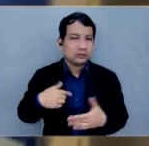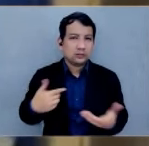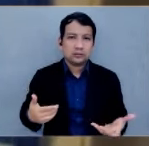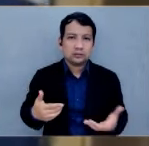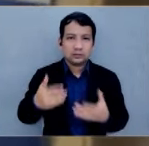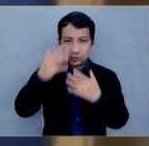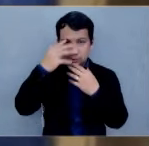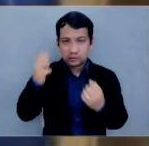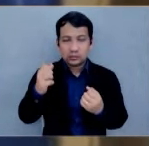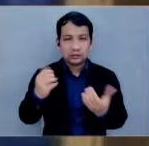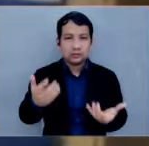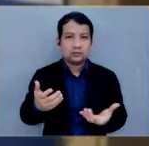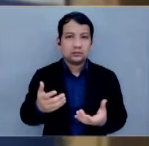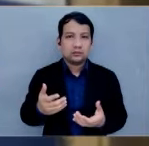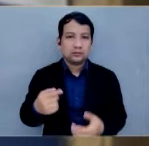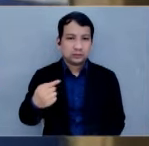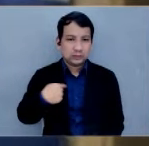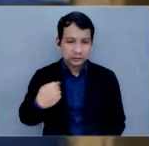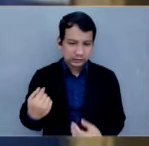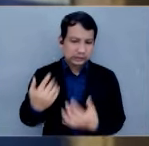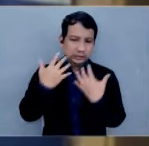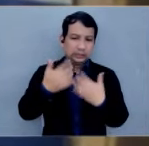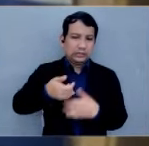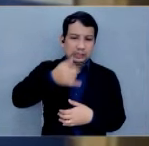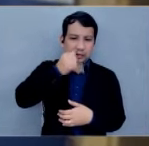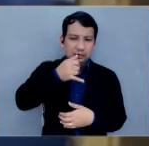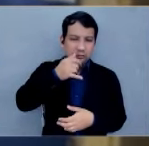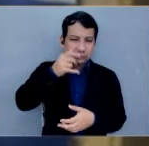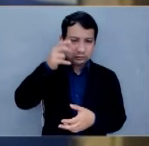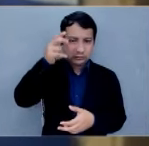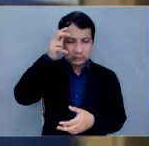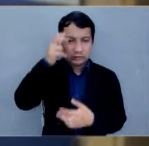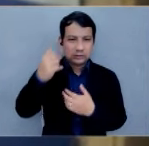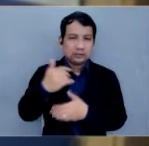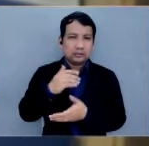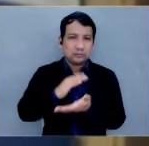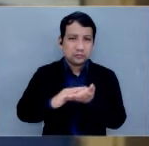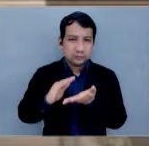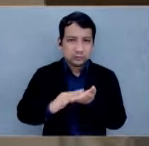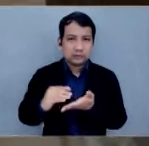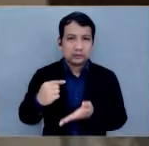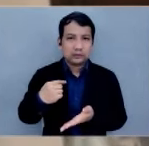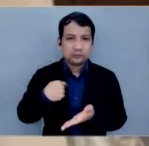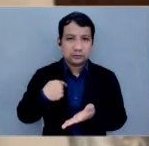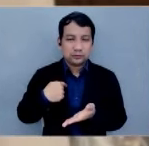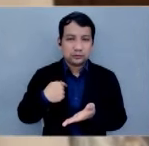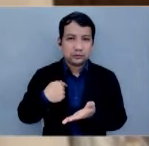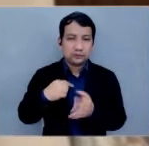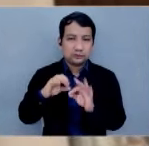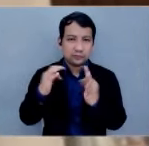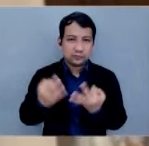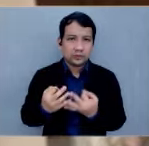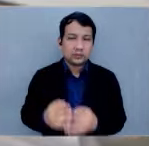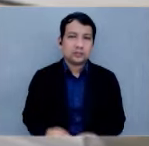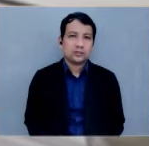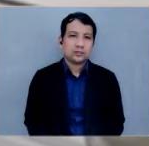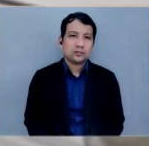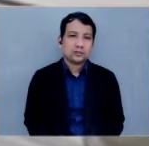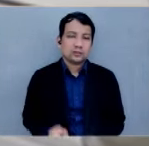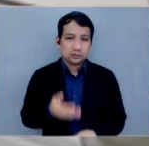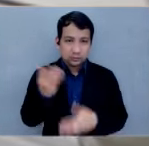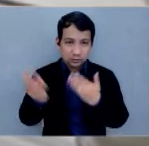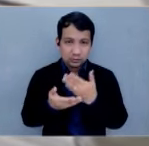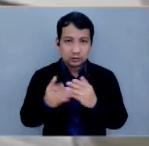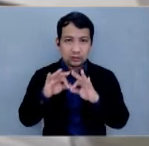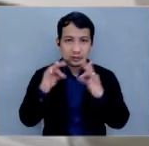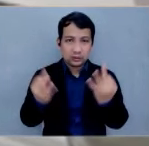ko. Nadimonyohan lang talaga ako noon. Patawarin sana ako ng pamilya ko. Patawad. Pero desidido raw ang kanilang mga